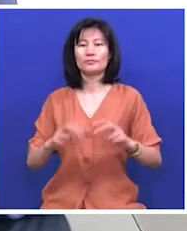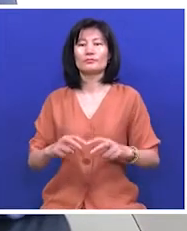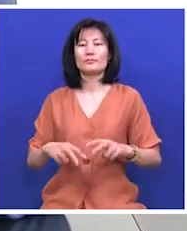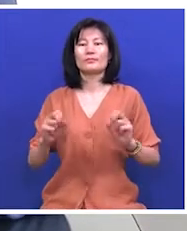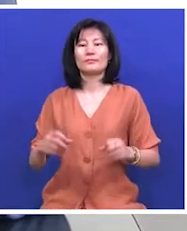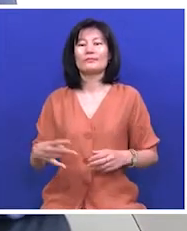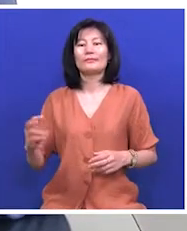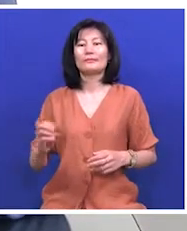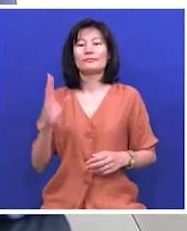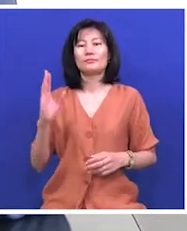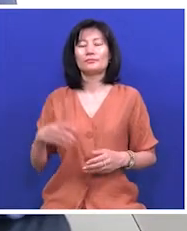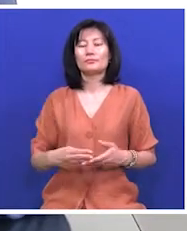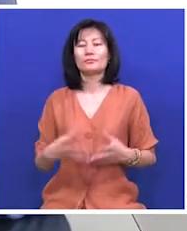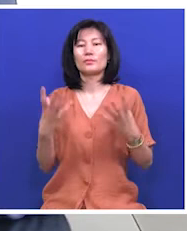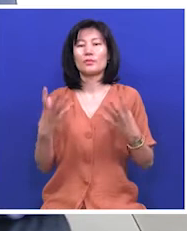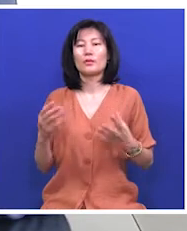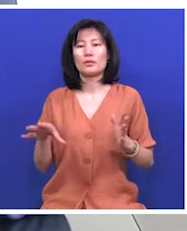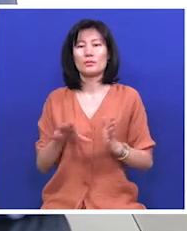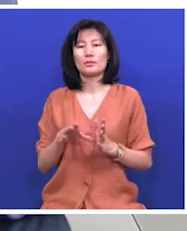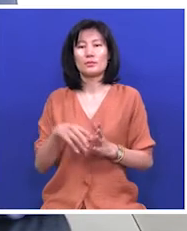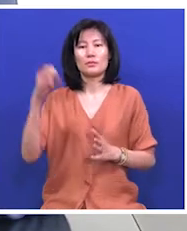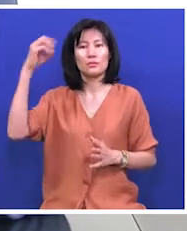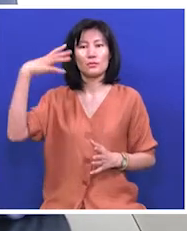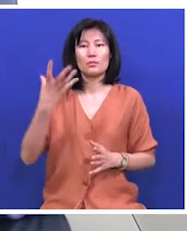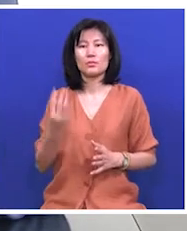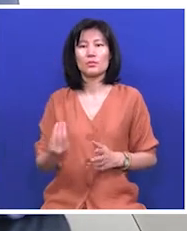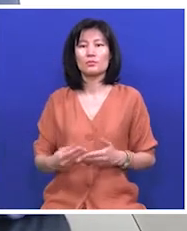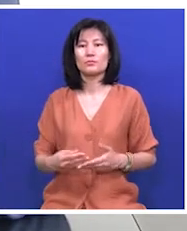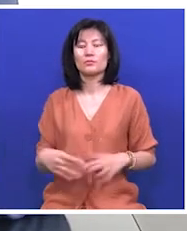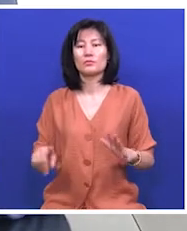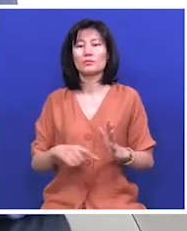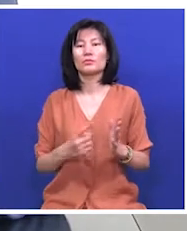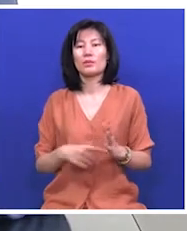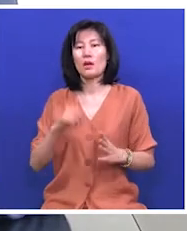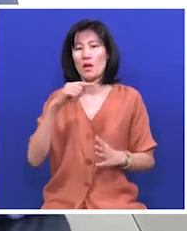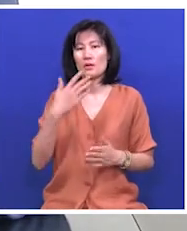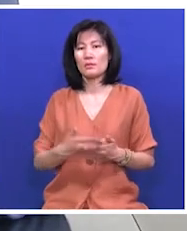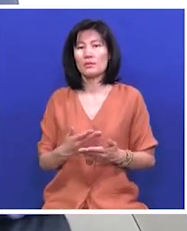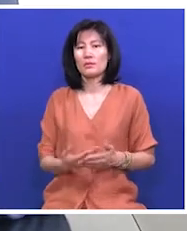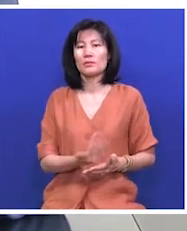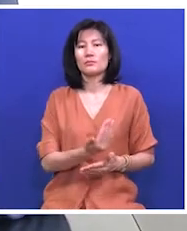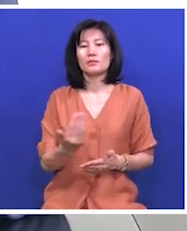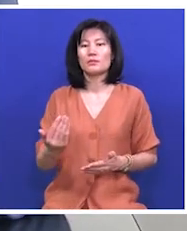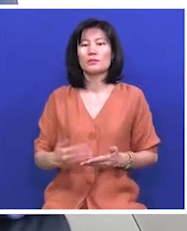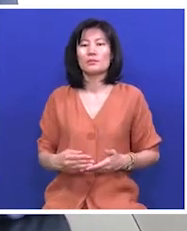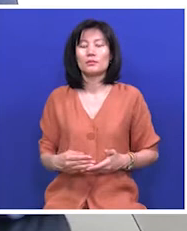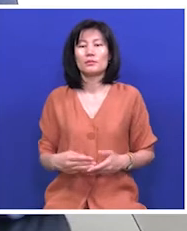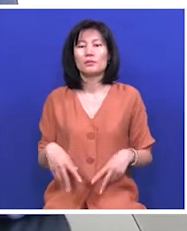тексеріс жүргіземіз. Неден өшті? Себебін анықтаймыз және ұсыныс айтамыз. Осыны